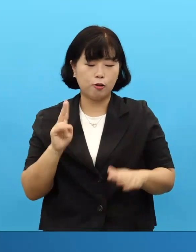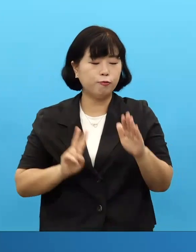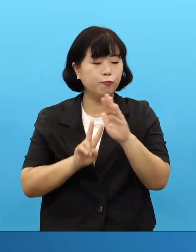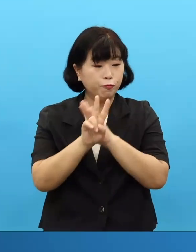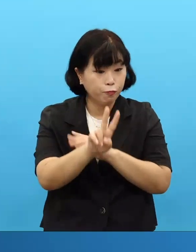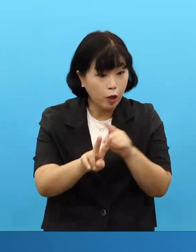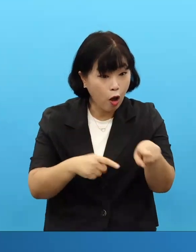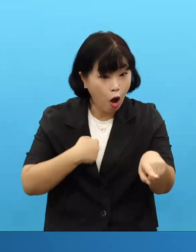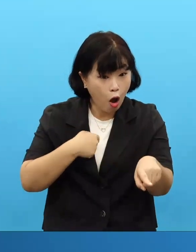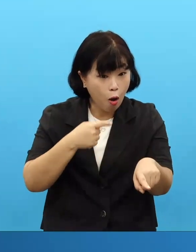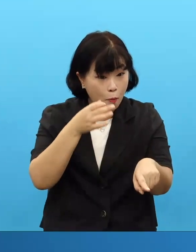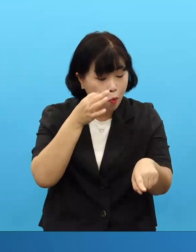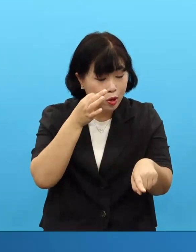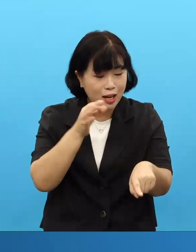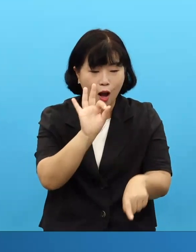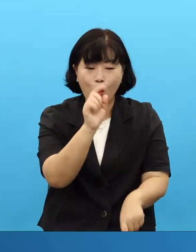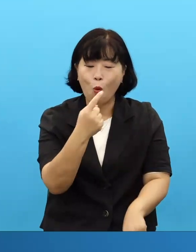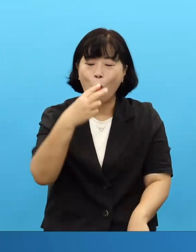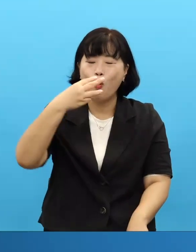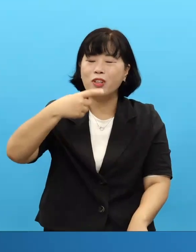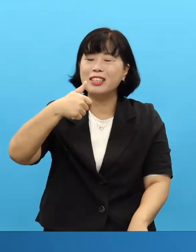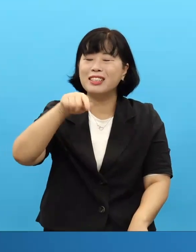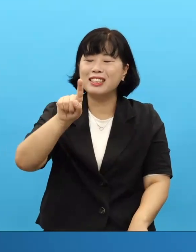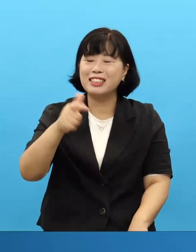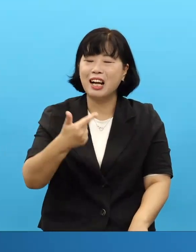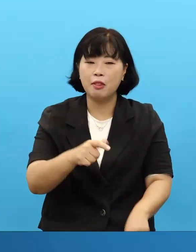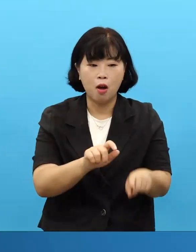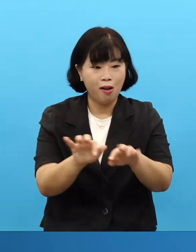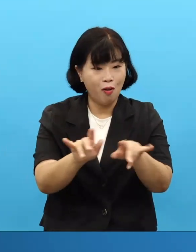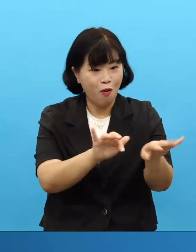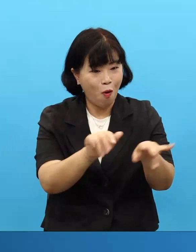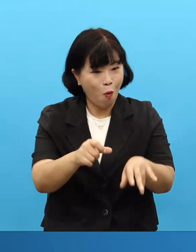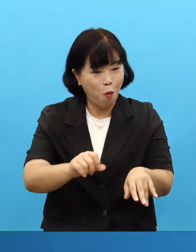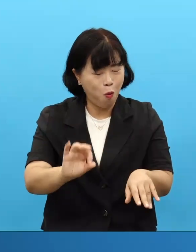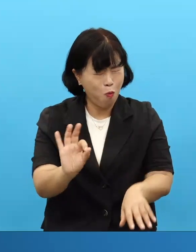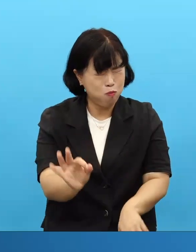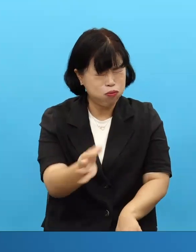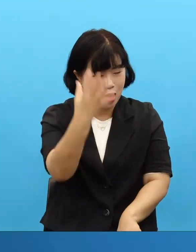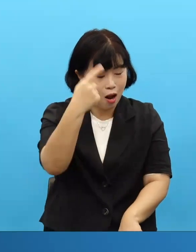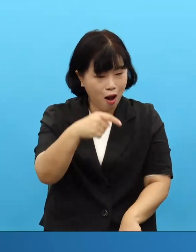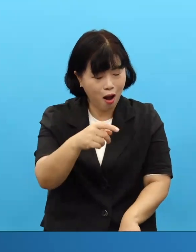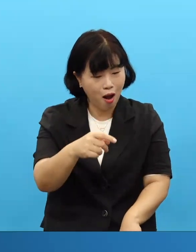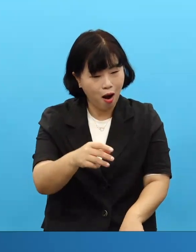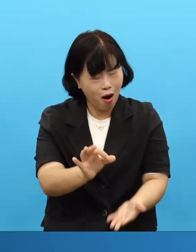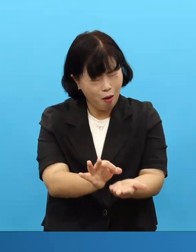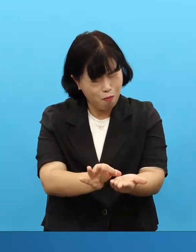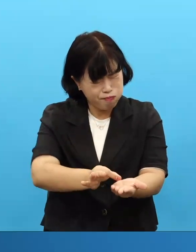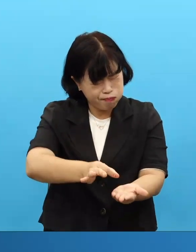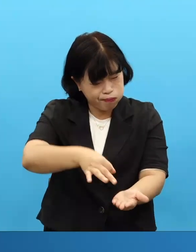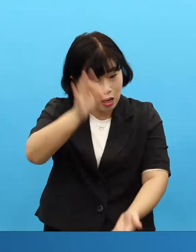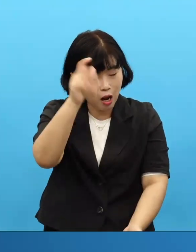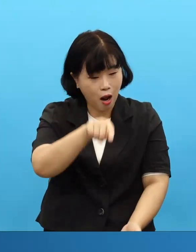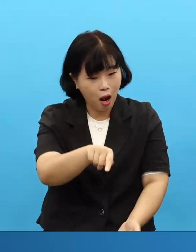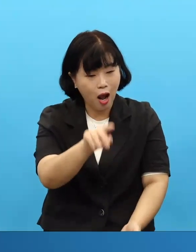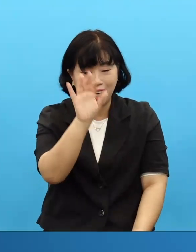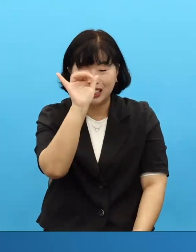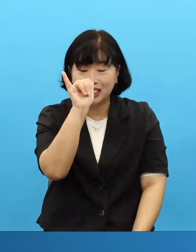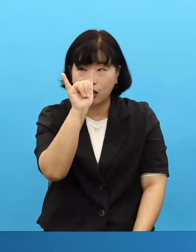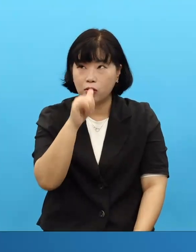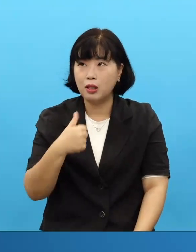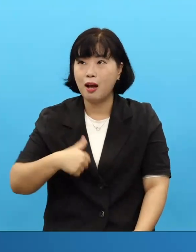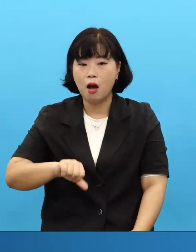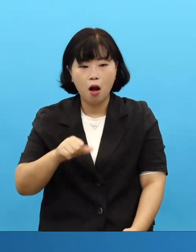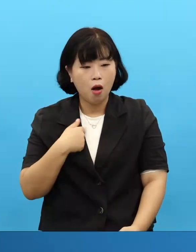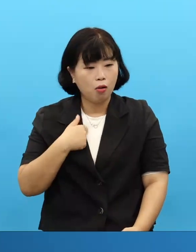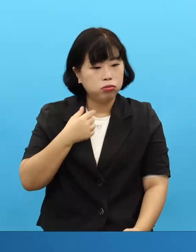child kept touching it. 그 부모님이 자꾸 뭐라는 겁니다. 남의 집 손대지 말라고. And the parents kept slapping away his hand, saying, "Don't touch it because it